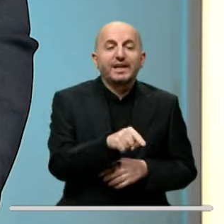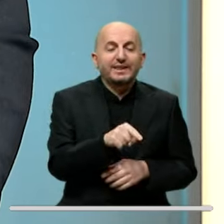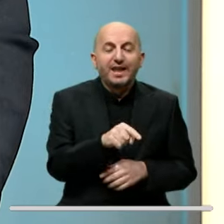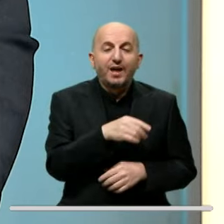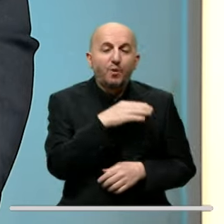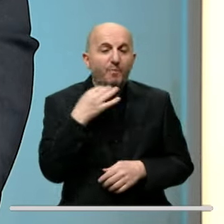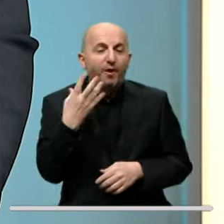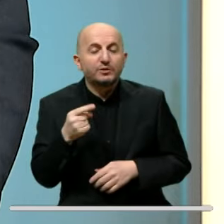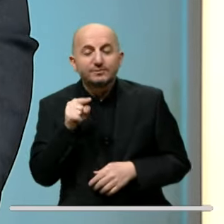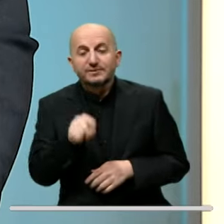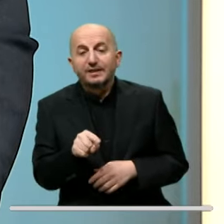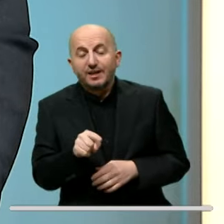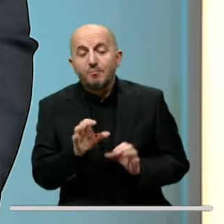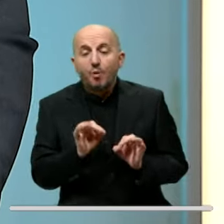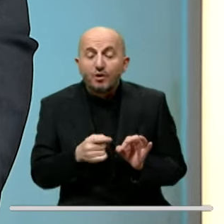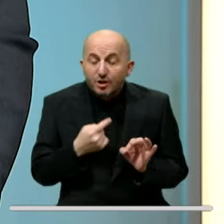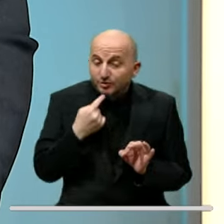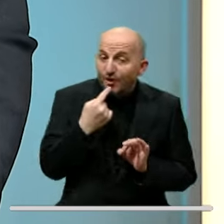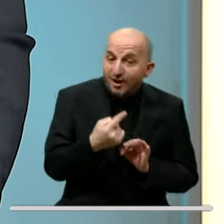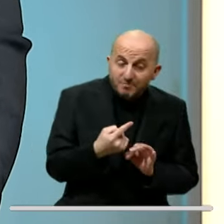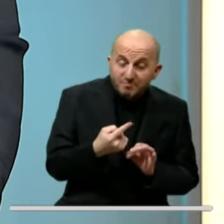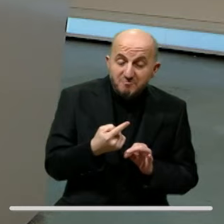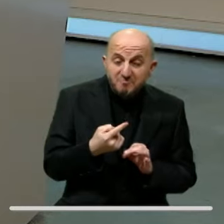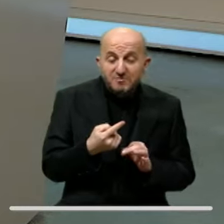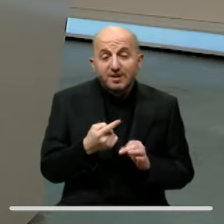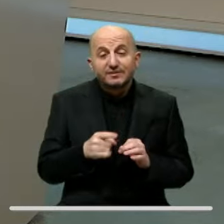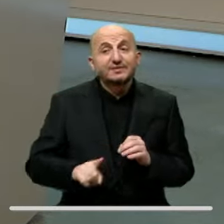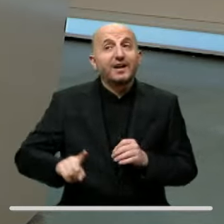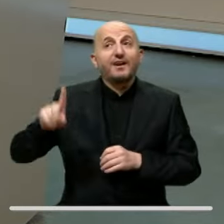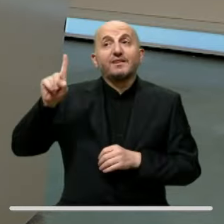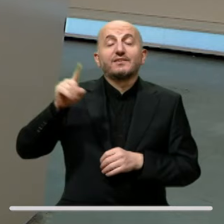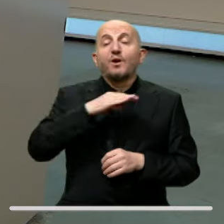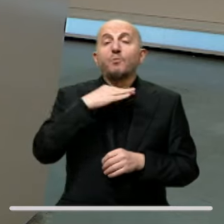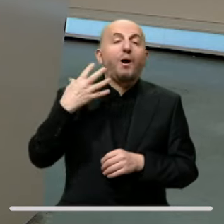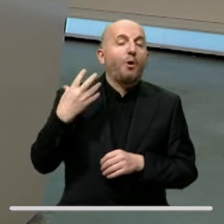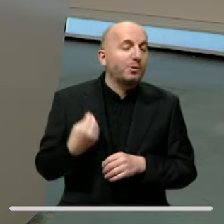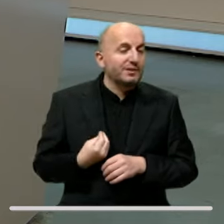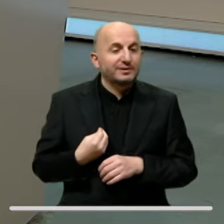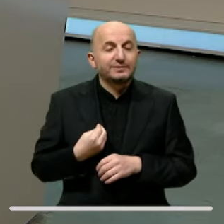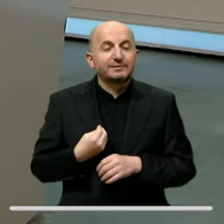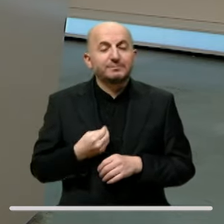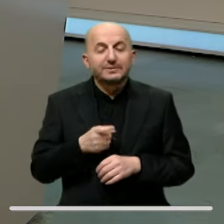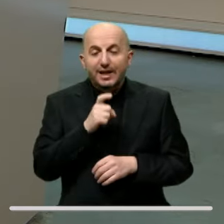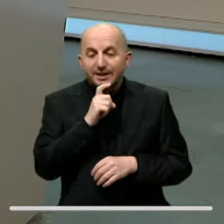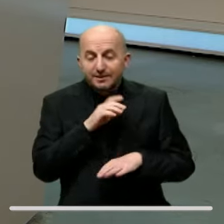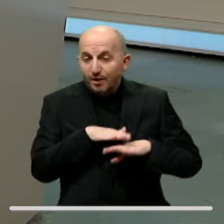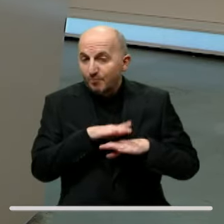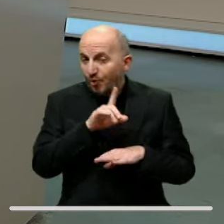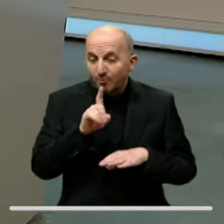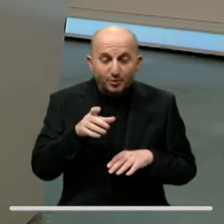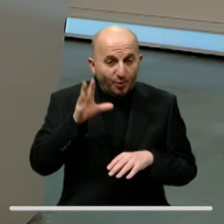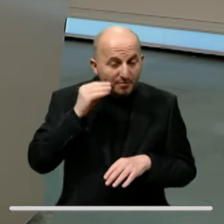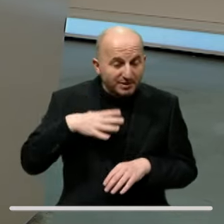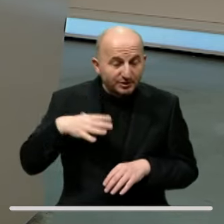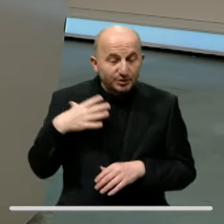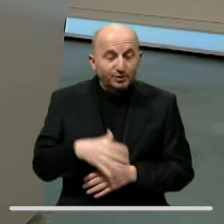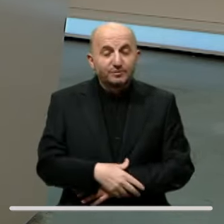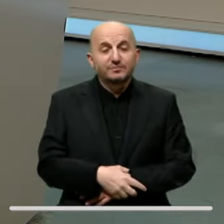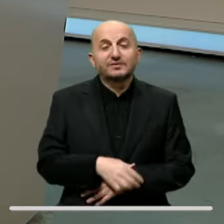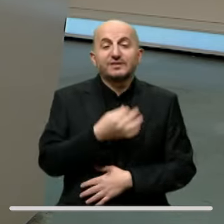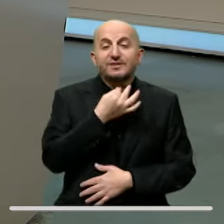Bunu böyle söylemek mi yoksa öbür tahanı yaradana kurban olayım mı? Burada bir yanlış mı yapıyor muyuz? Bunu öğrenmek istiyorum hocam.